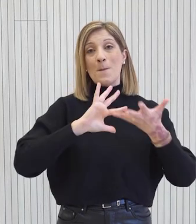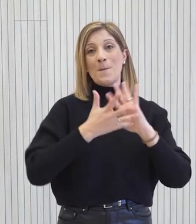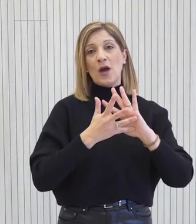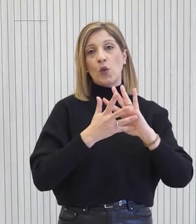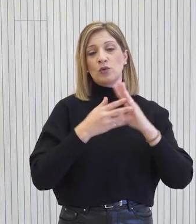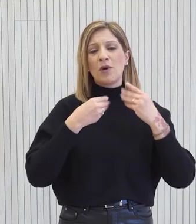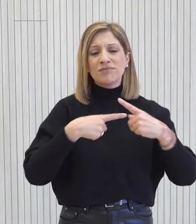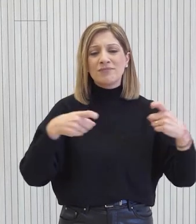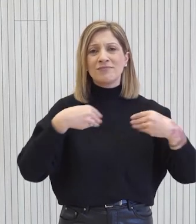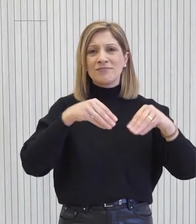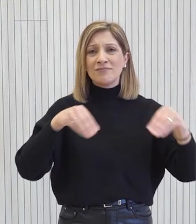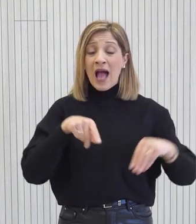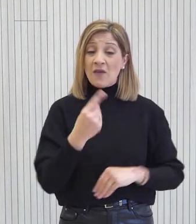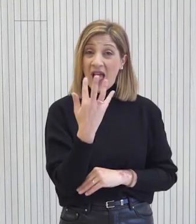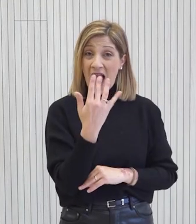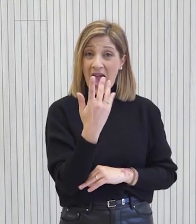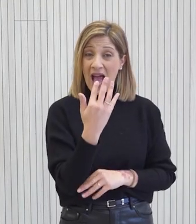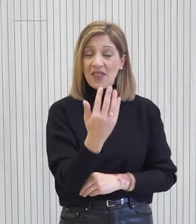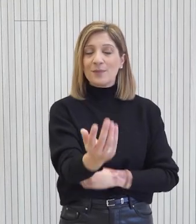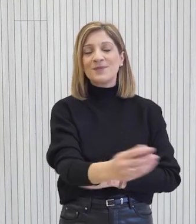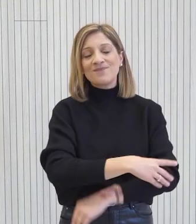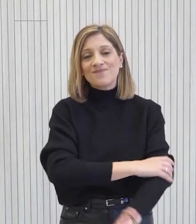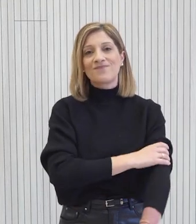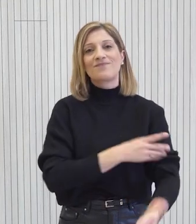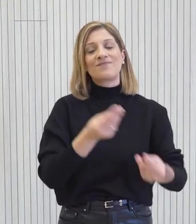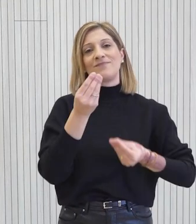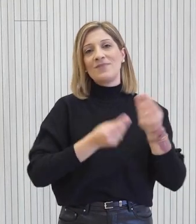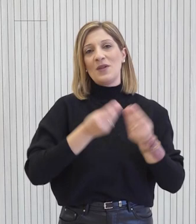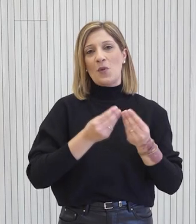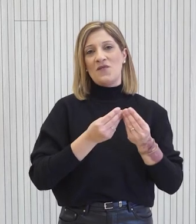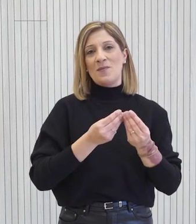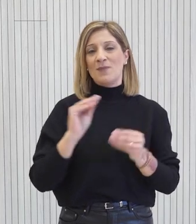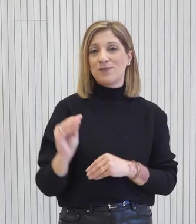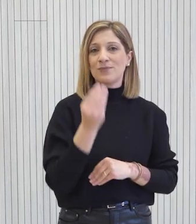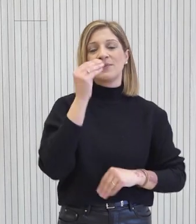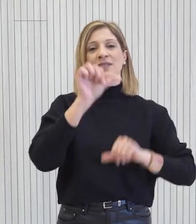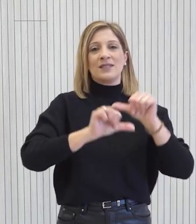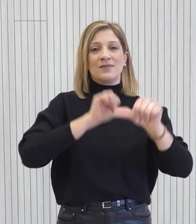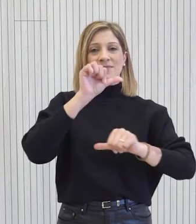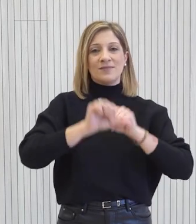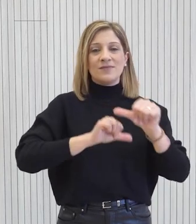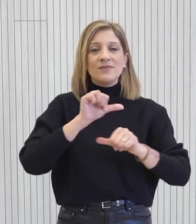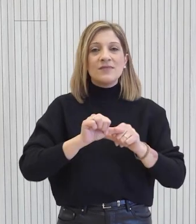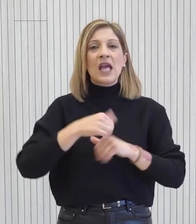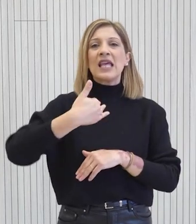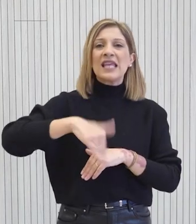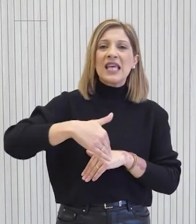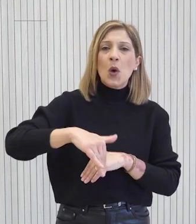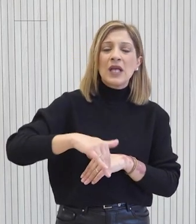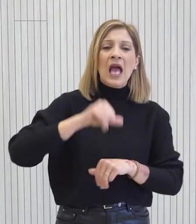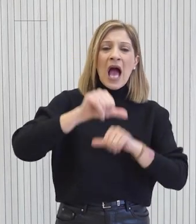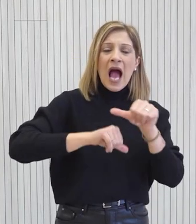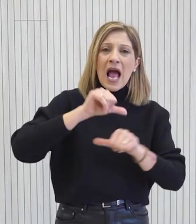έτος. Τα νούμερα αντικατοπτρίζουν τόσο τις άμεσες συνέπειες της κλιματικής αλλαγής, όπως οι διακυμάνσεις στη γεωργία και την